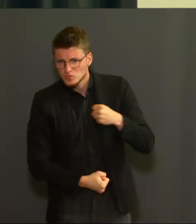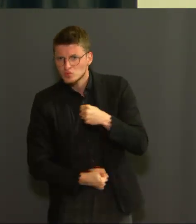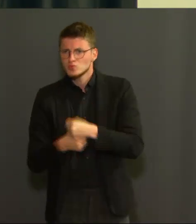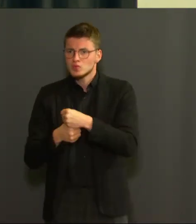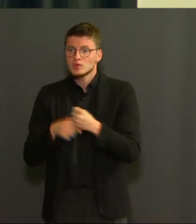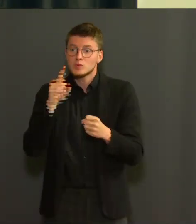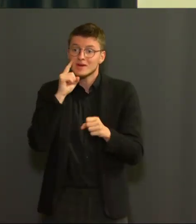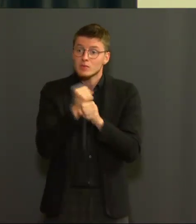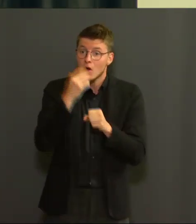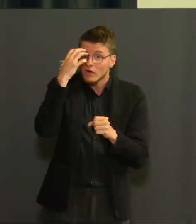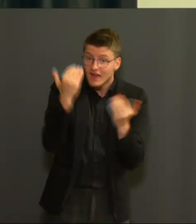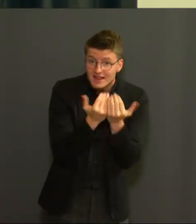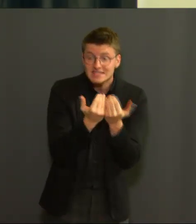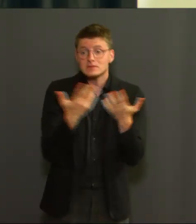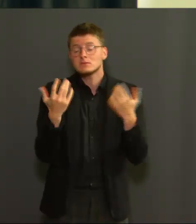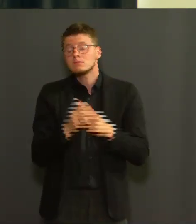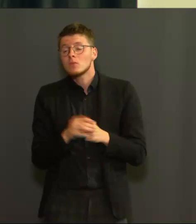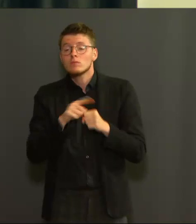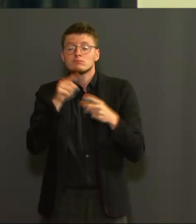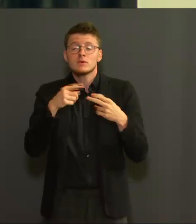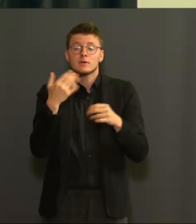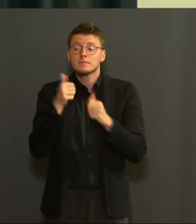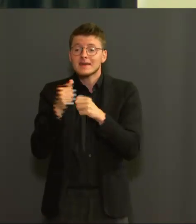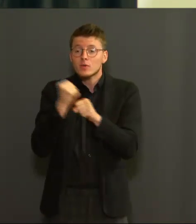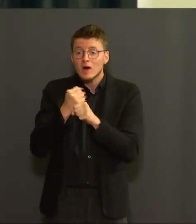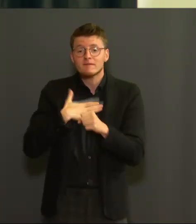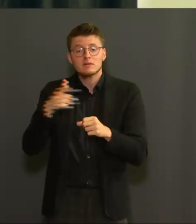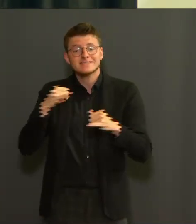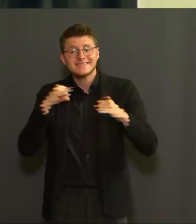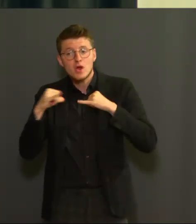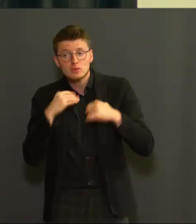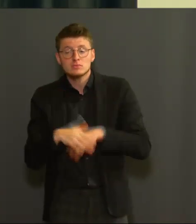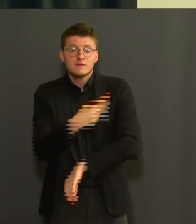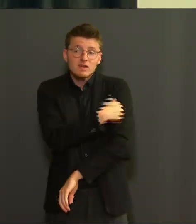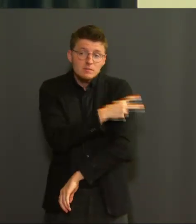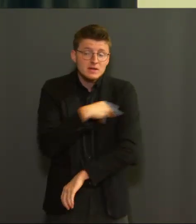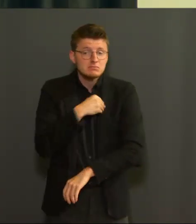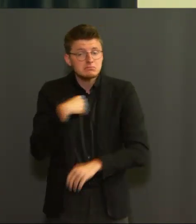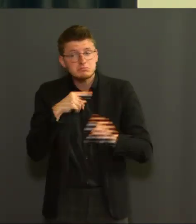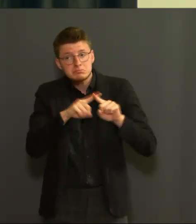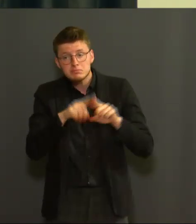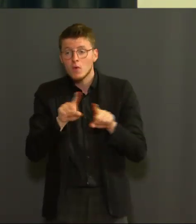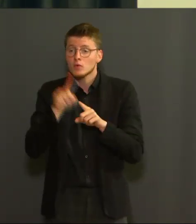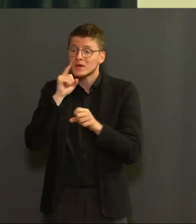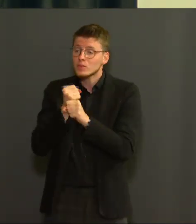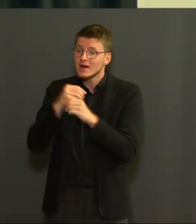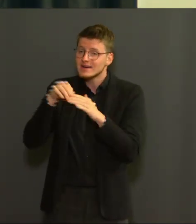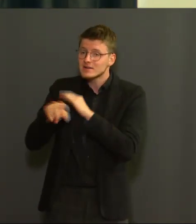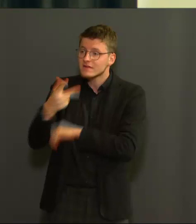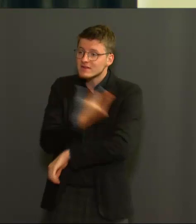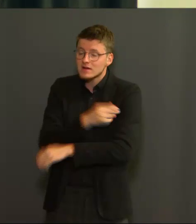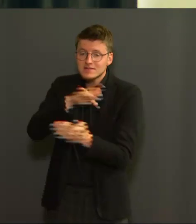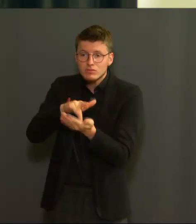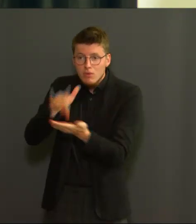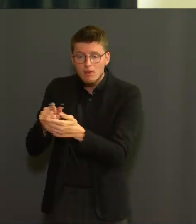overheidsdiensten, medewerkers in ziekenhuizen en vaccinatiecentra, zorgverleners, communicatie- en ICT-teams,